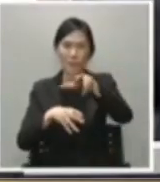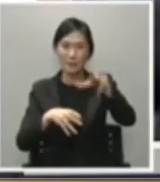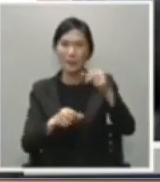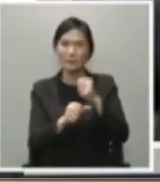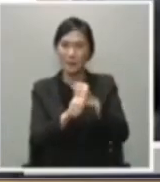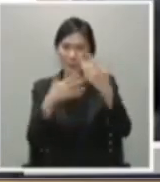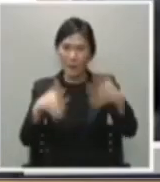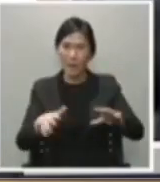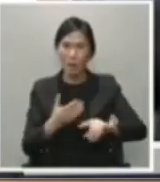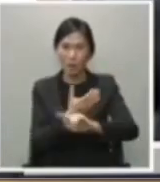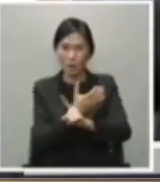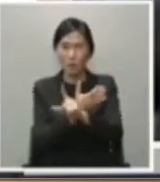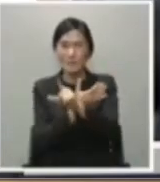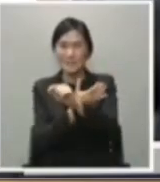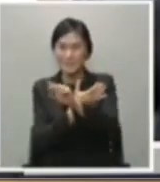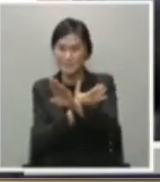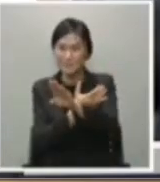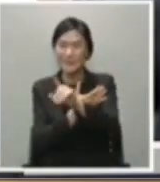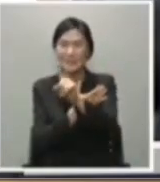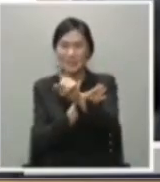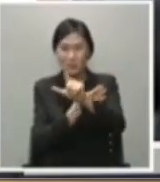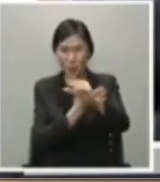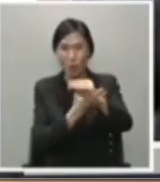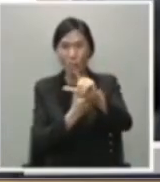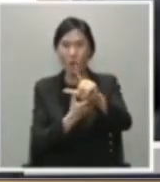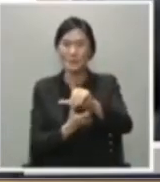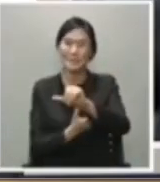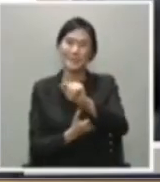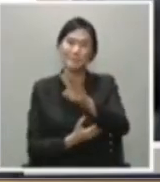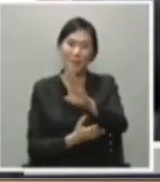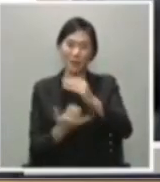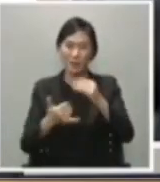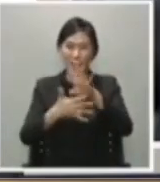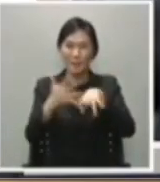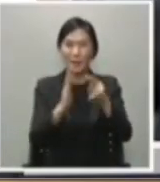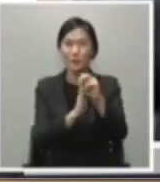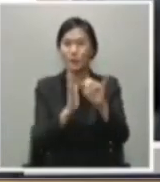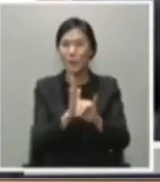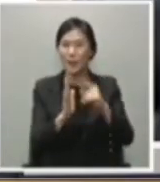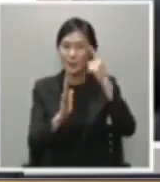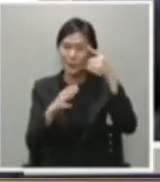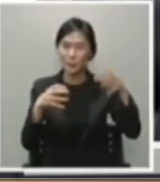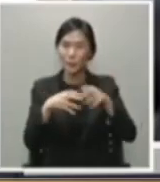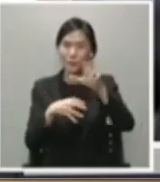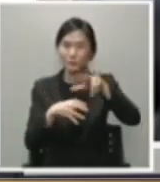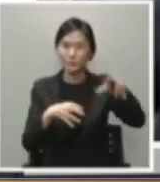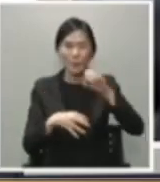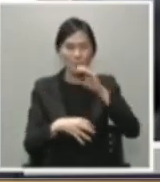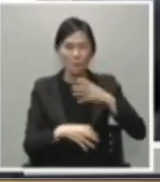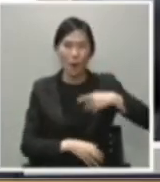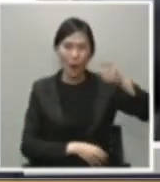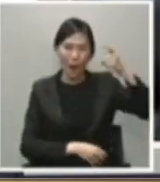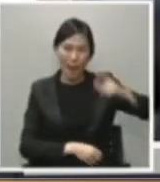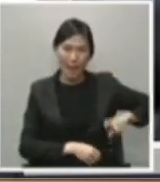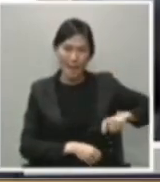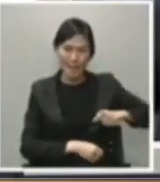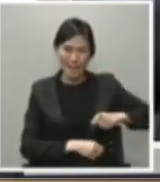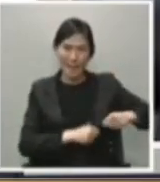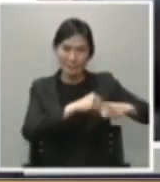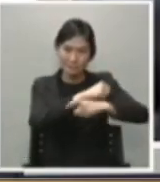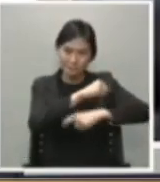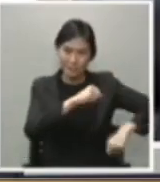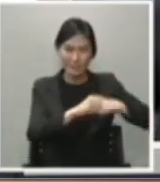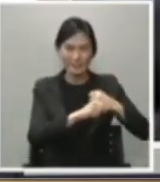โลละ20บาทนะครับวันนี้นโยบายพรรคเพื่อไทยบอกว่าจะให้ชาวนาทำนาตัวเองโดยให้ค่